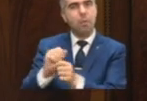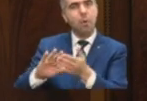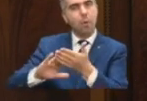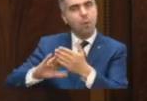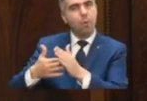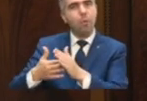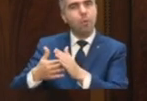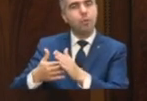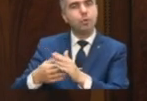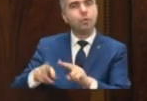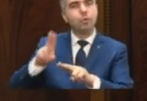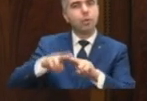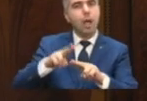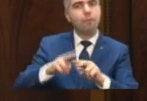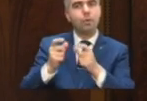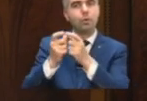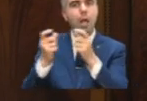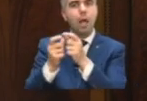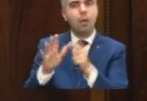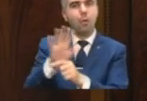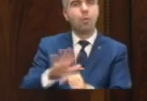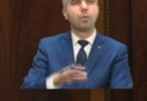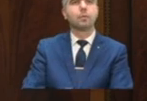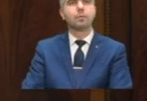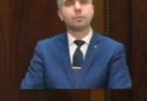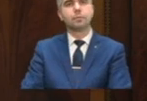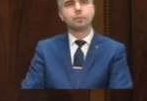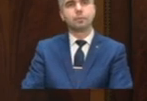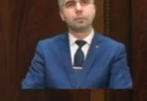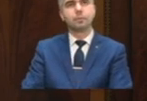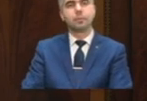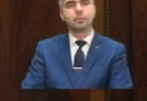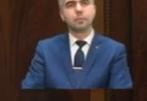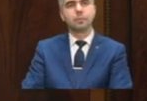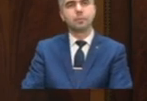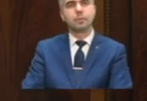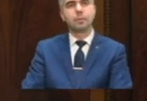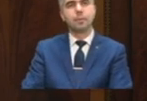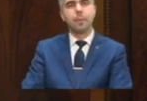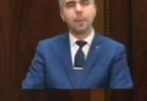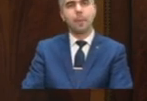المحليه ومع جميع المتدخلين في هذا القطاع. جات على لسانكم